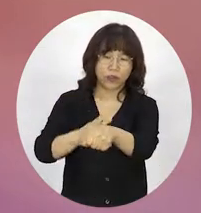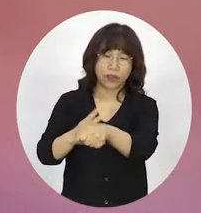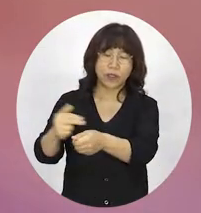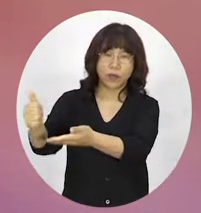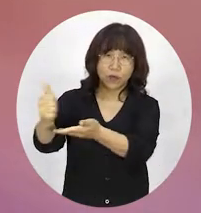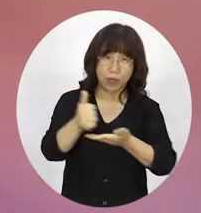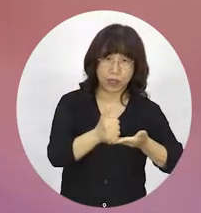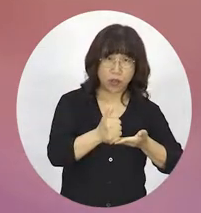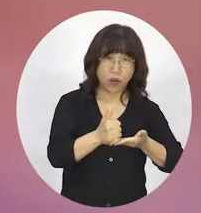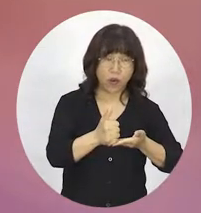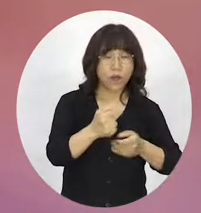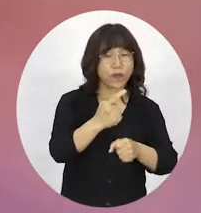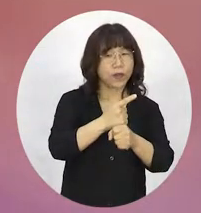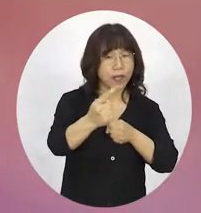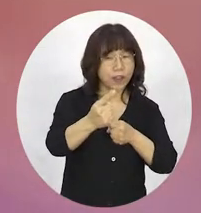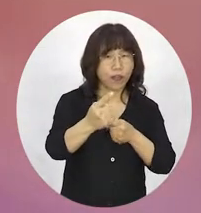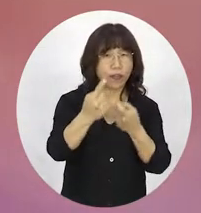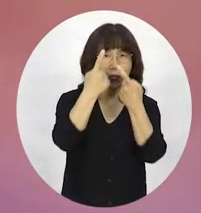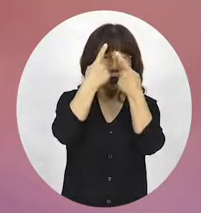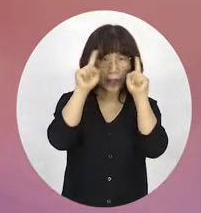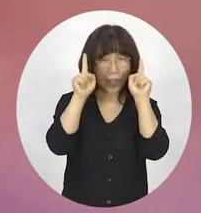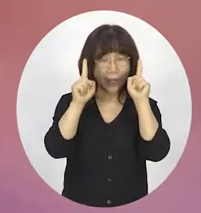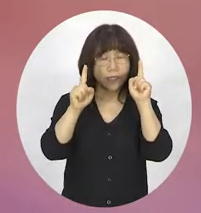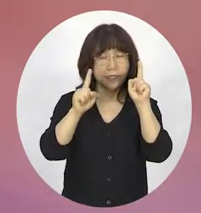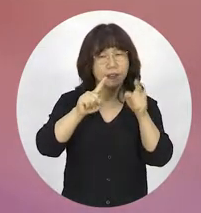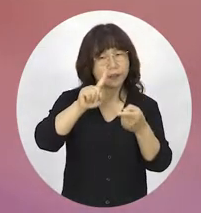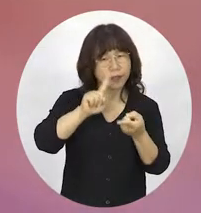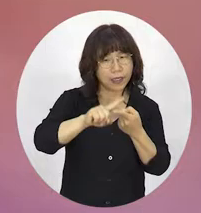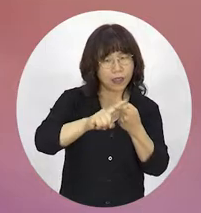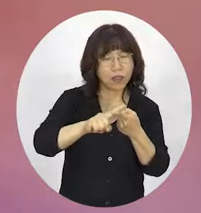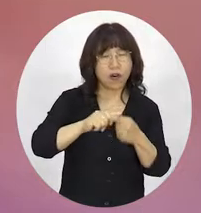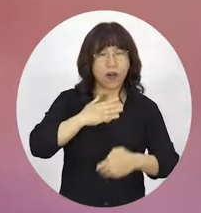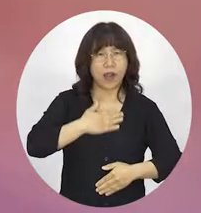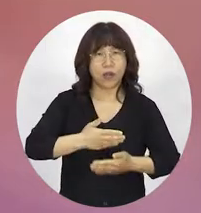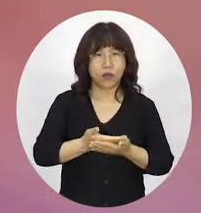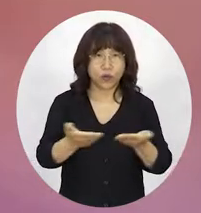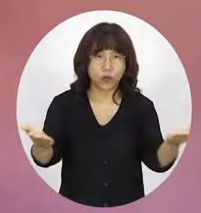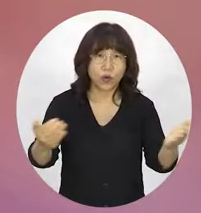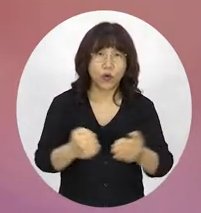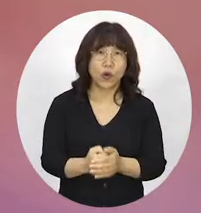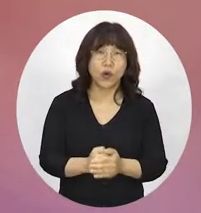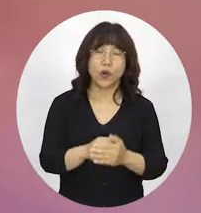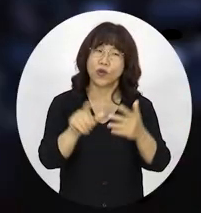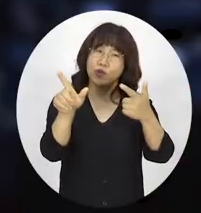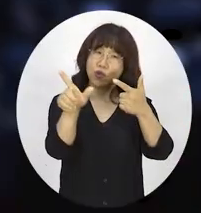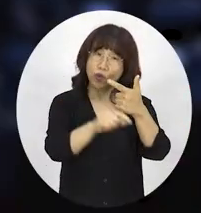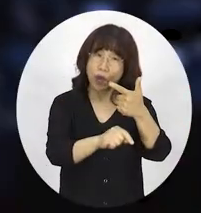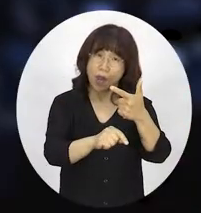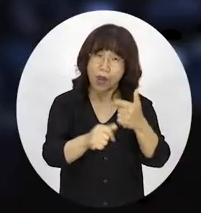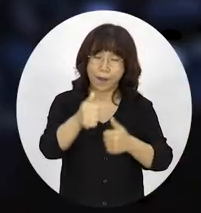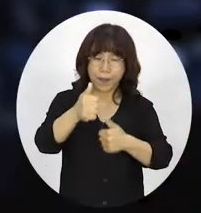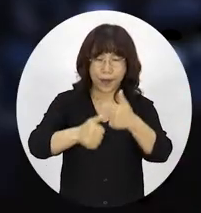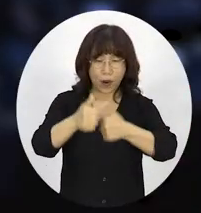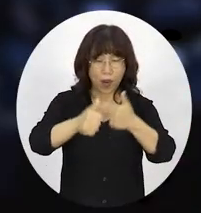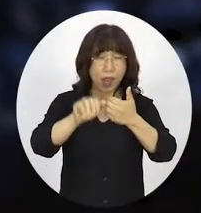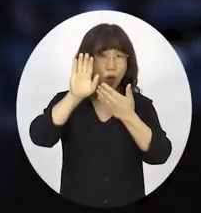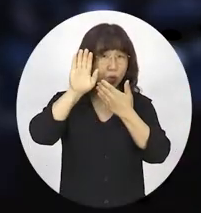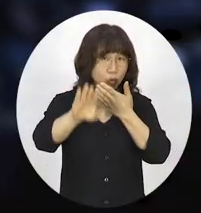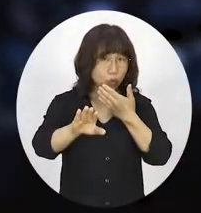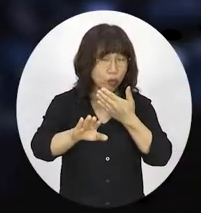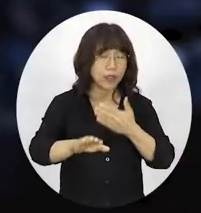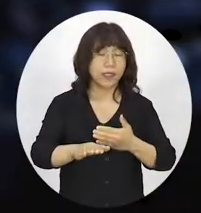2023년 도입 씨의 특징을 알려 주고 준비 사항을 전달할 예정입니다 특히 6월 모의평가를 분석해